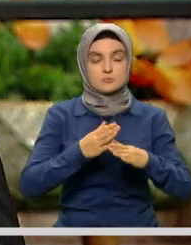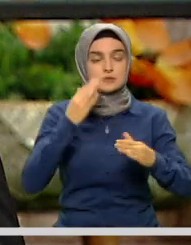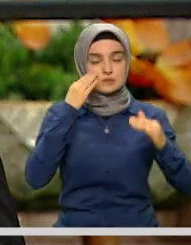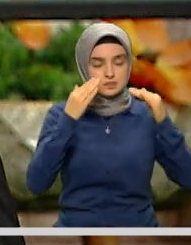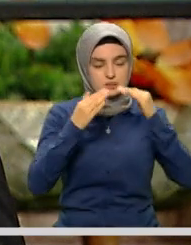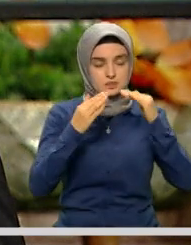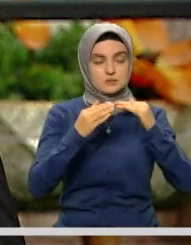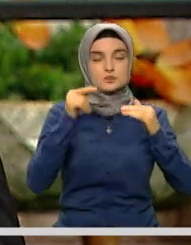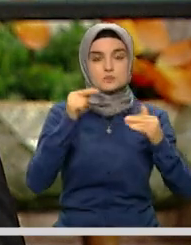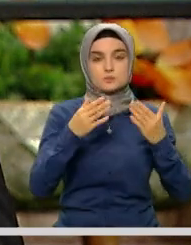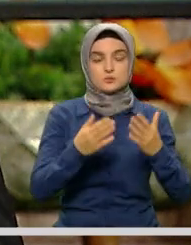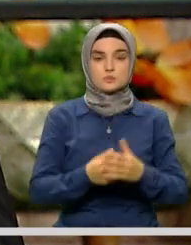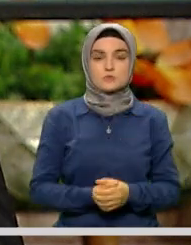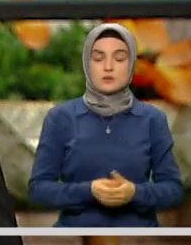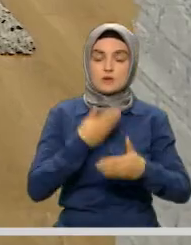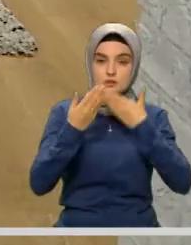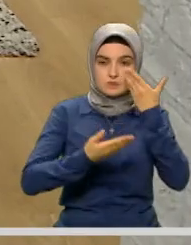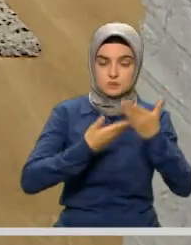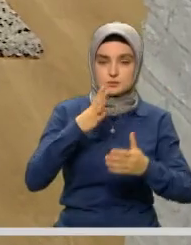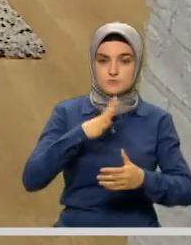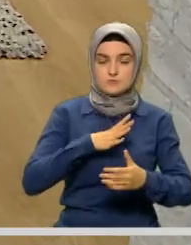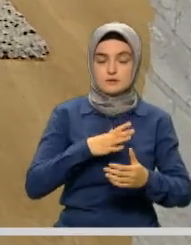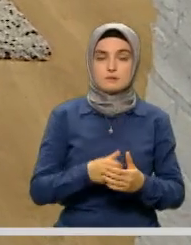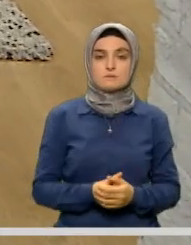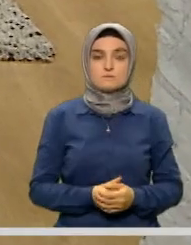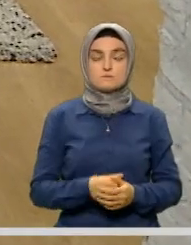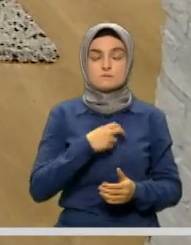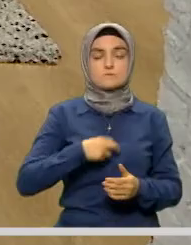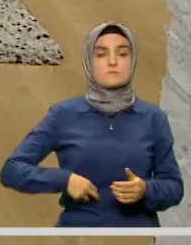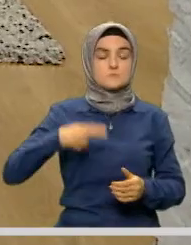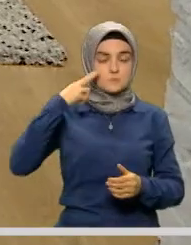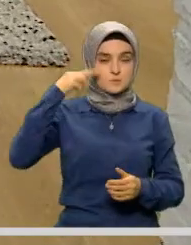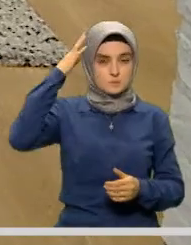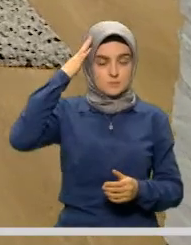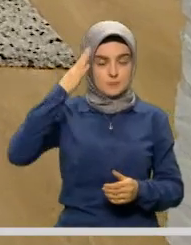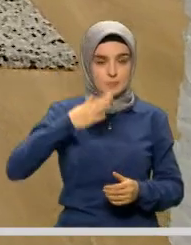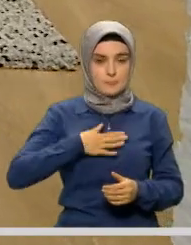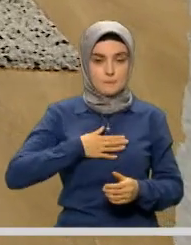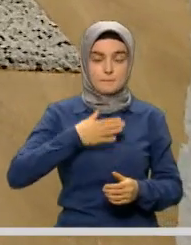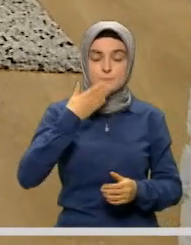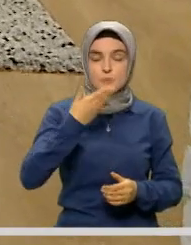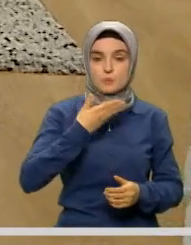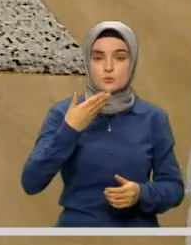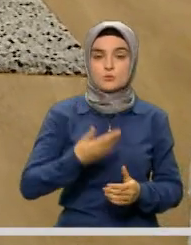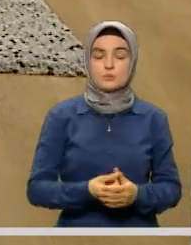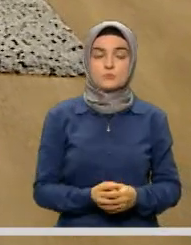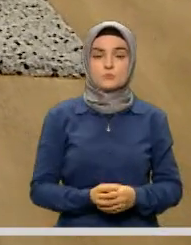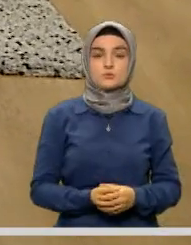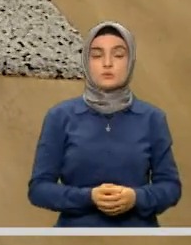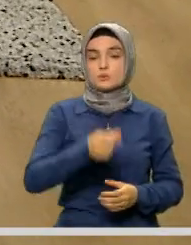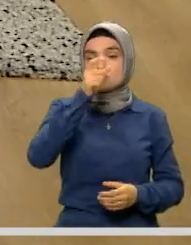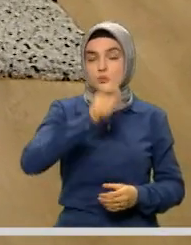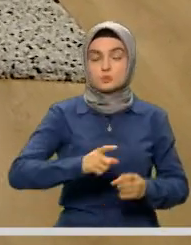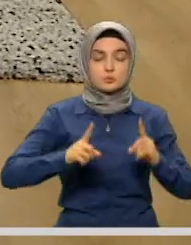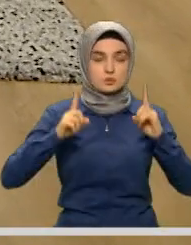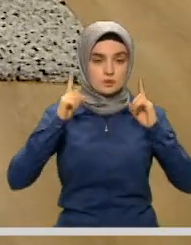yakıştığını bunu ifade ediyor. Efendimiz Aleyhisselatü Vesselam buyuruyor ki kul diyor tevbe